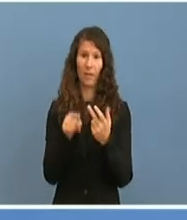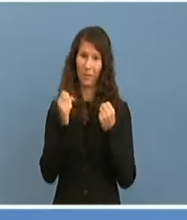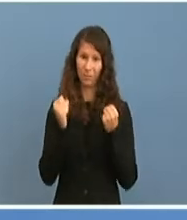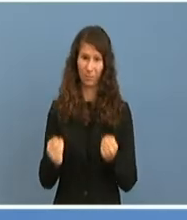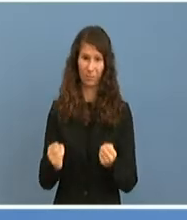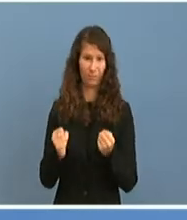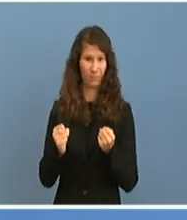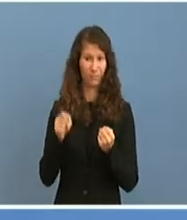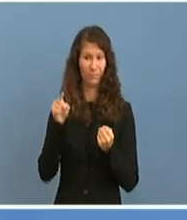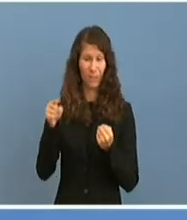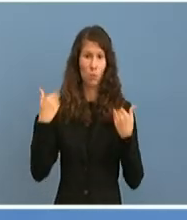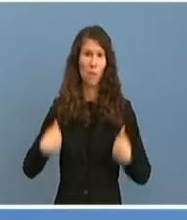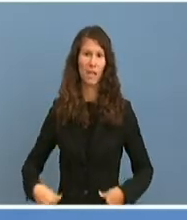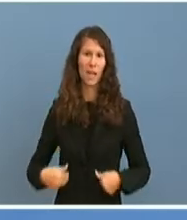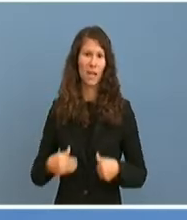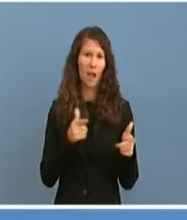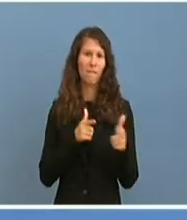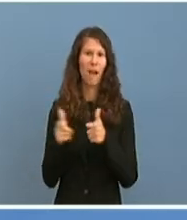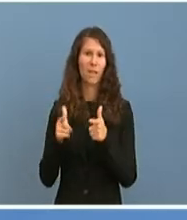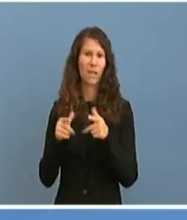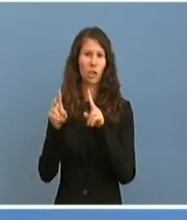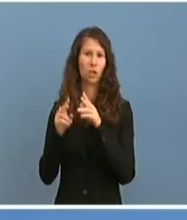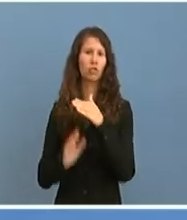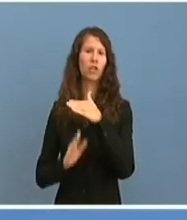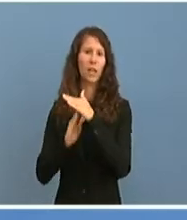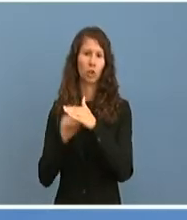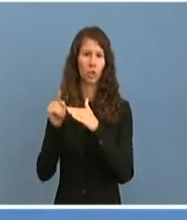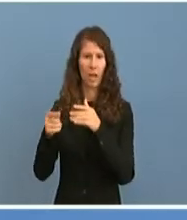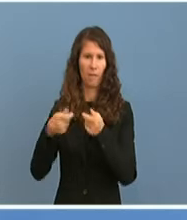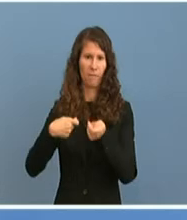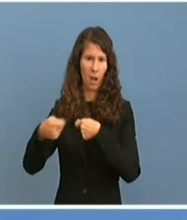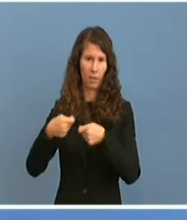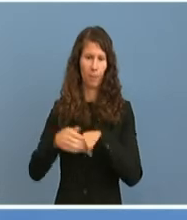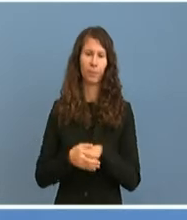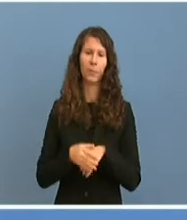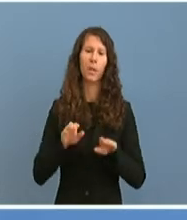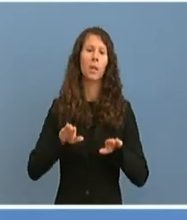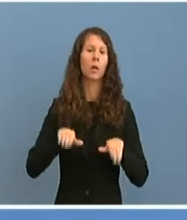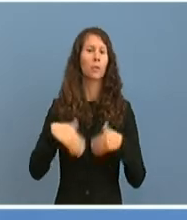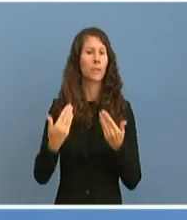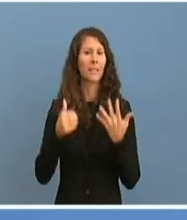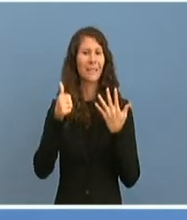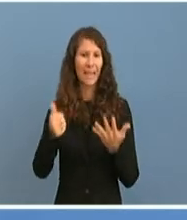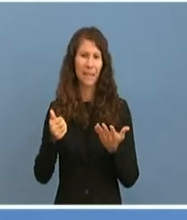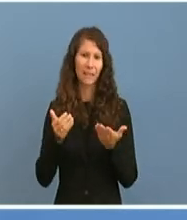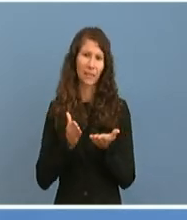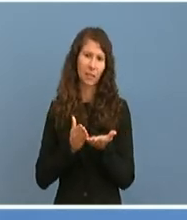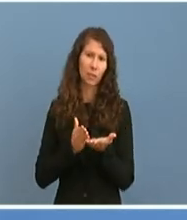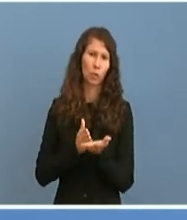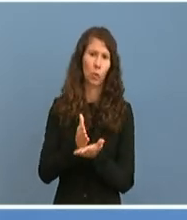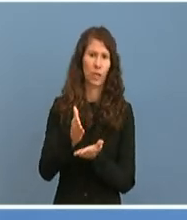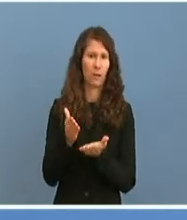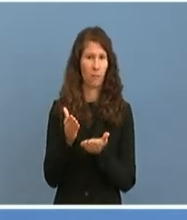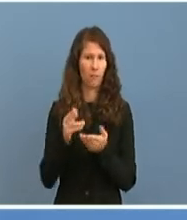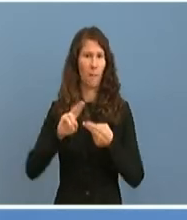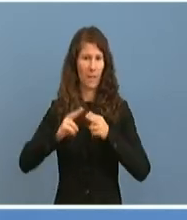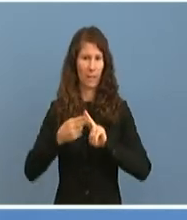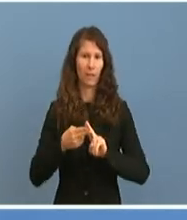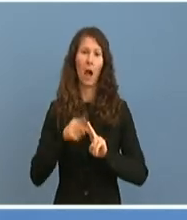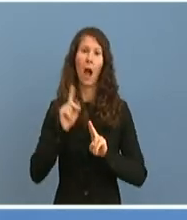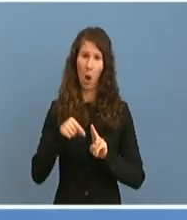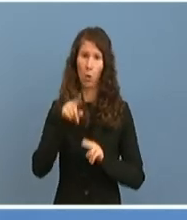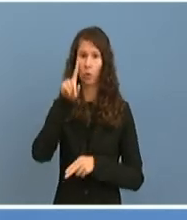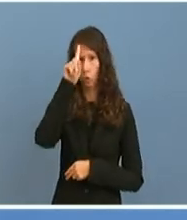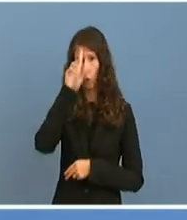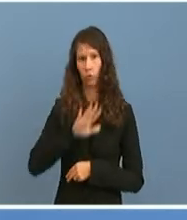humanitären Waffenstillstand auszuhandeln. Dann gibt es 6 permanente Mitglieder, unter anderem Deutschland. Und im Rahmen